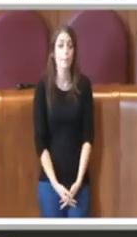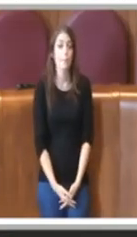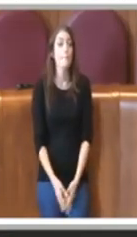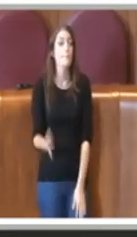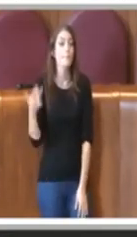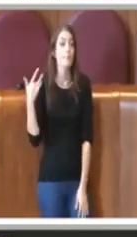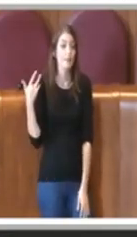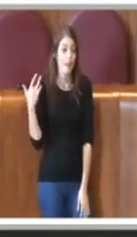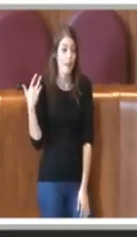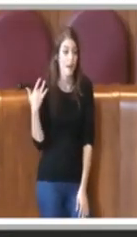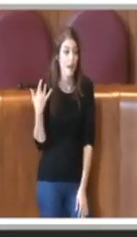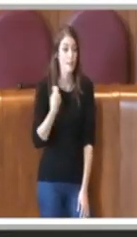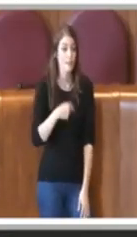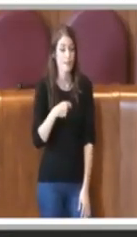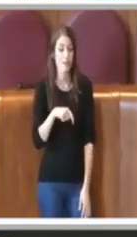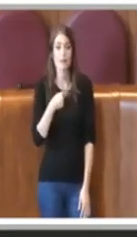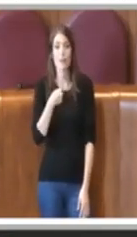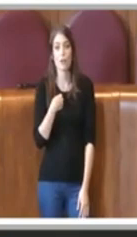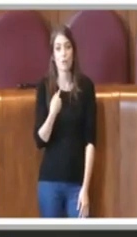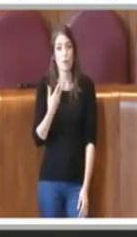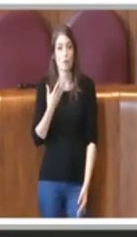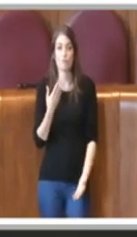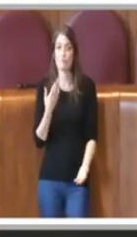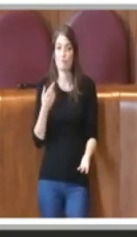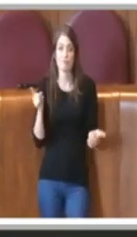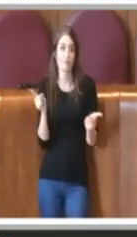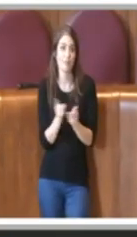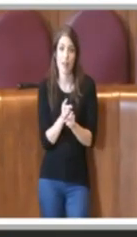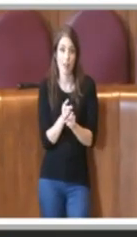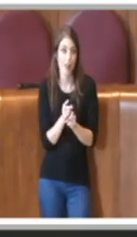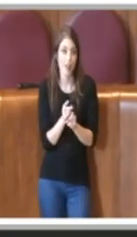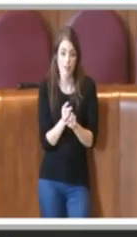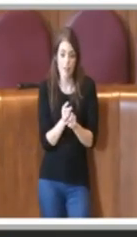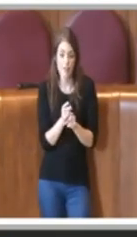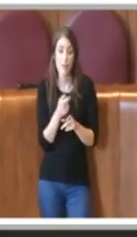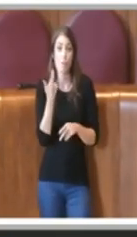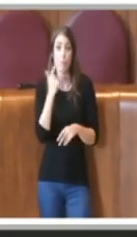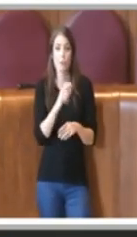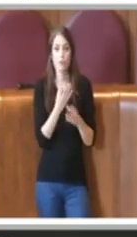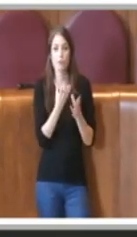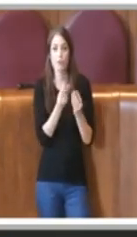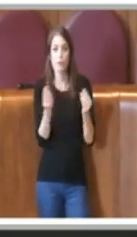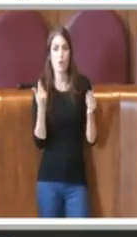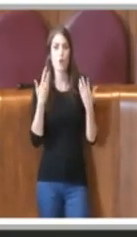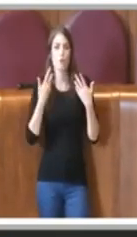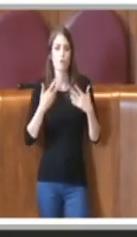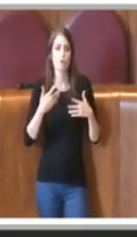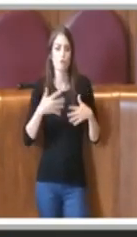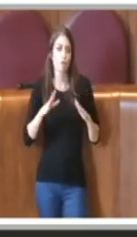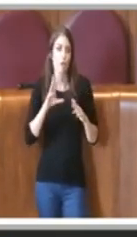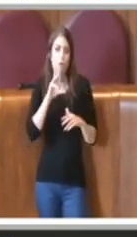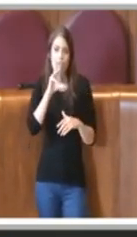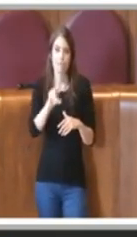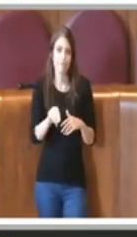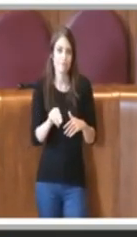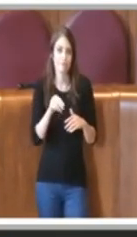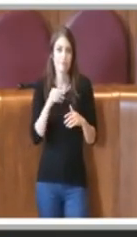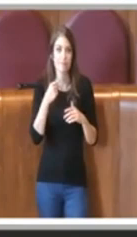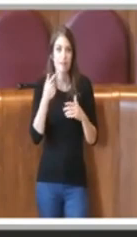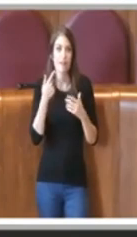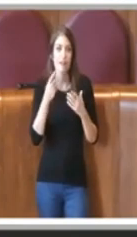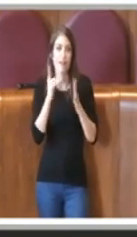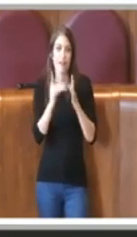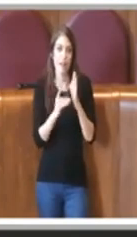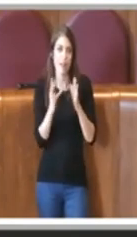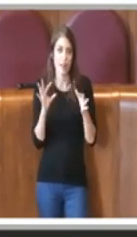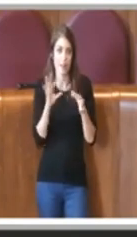La ringrazio, Presidente. Io sarò molto rapida perché tante cose su questa delibera sono in realtà già state